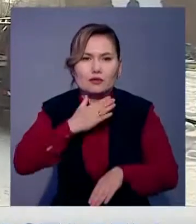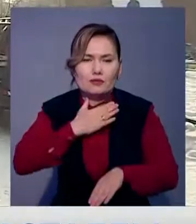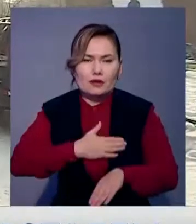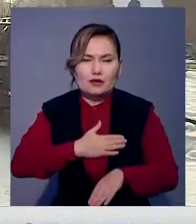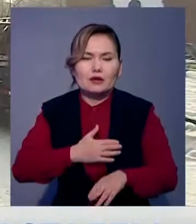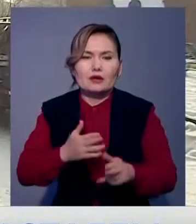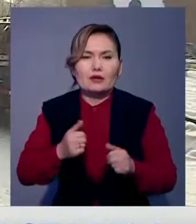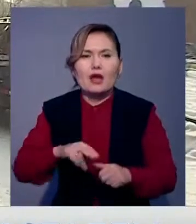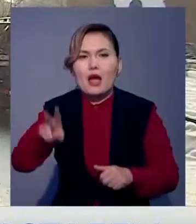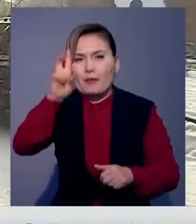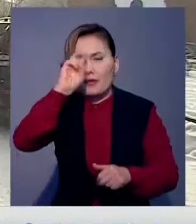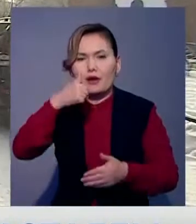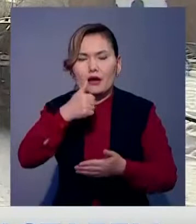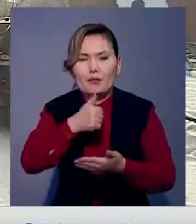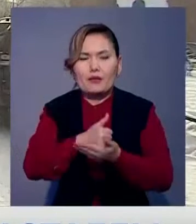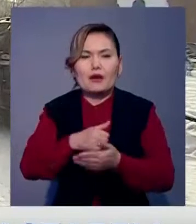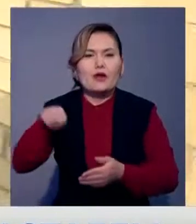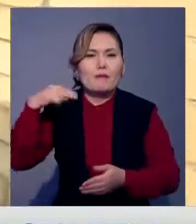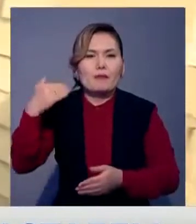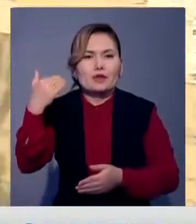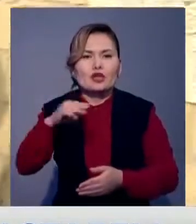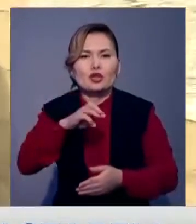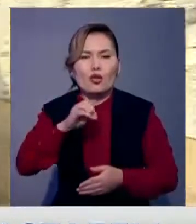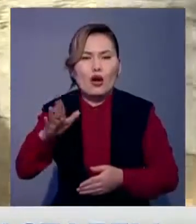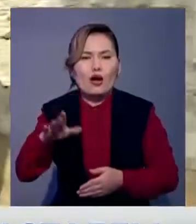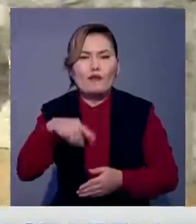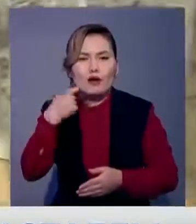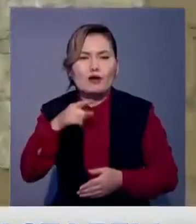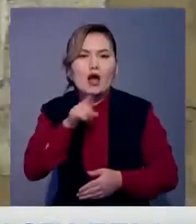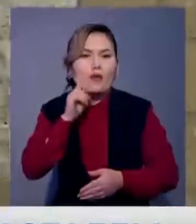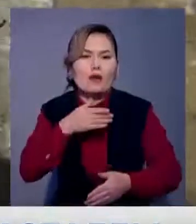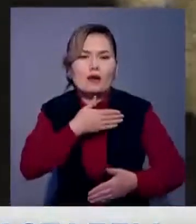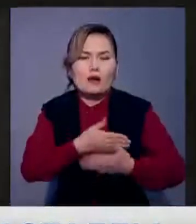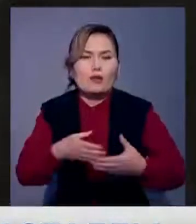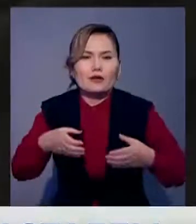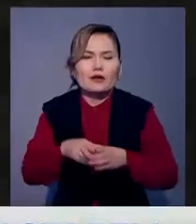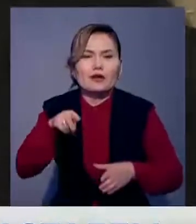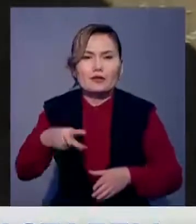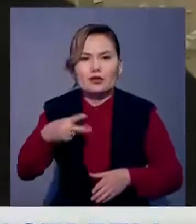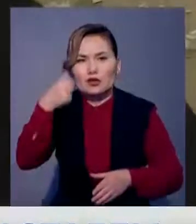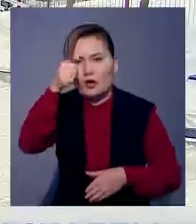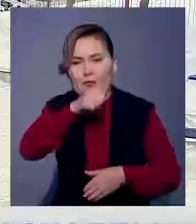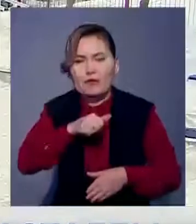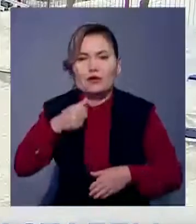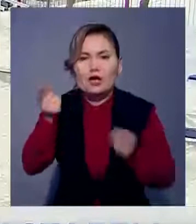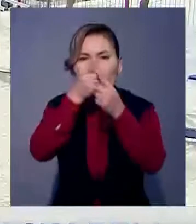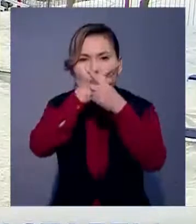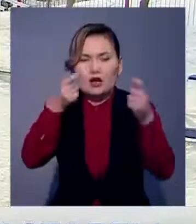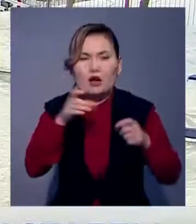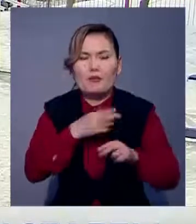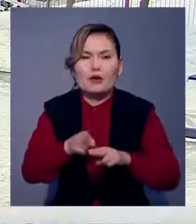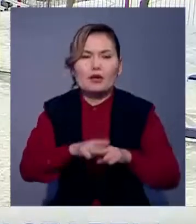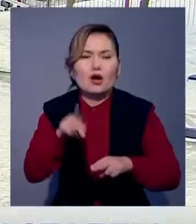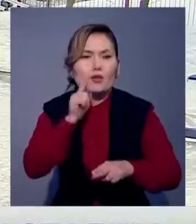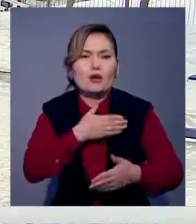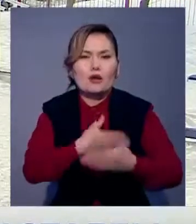Иә, мемлекет басшысы еріктілерге деген көзқарасты өзгерту үшін 2020-ны еріктілер жылы деп жариялады.